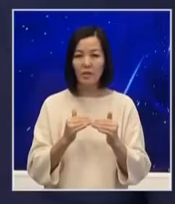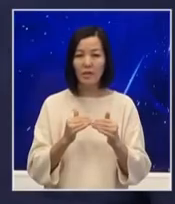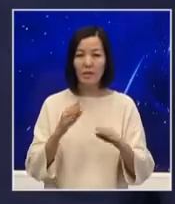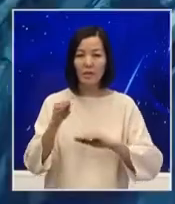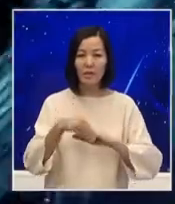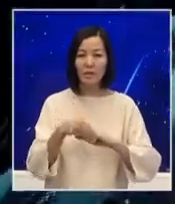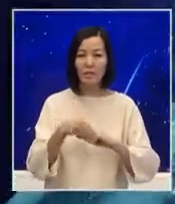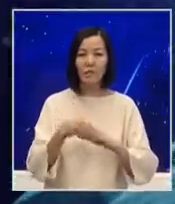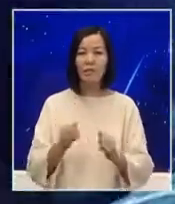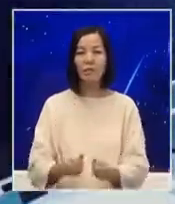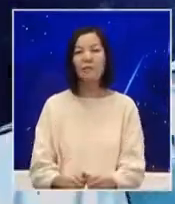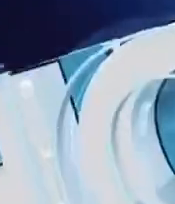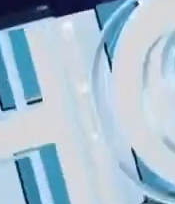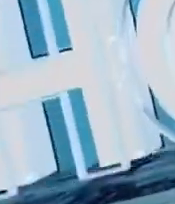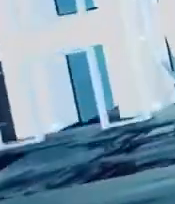рисков.